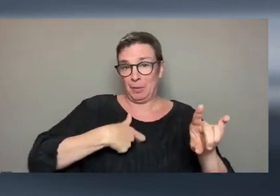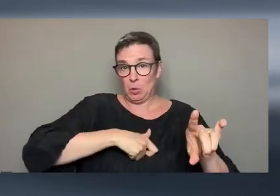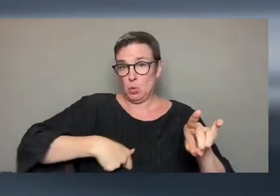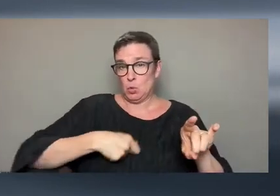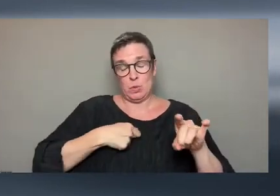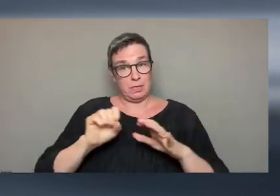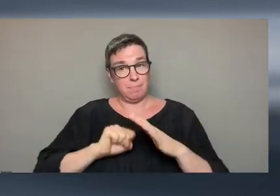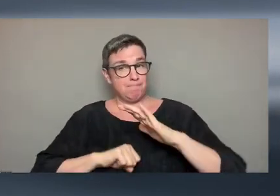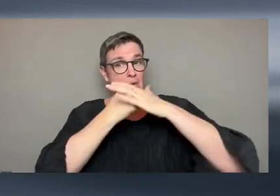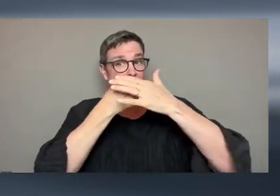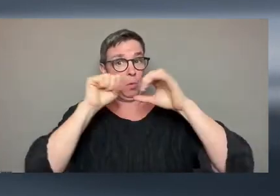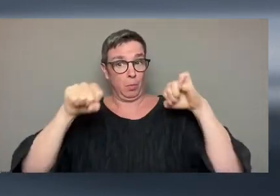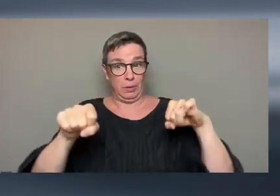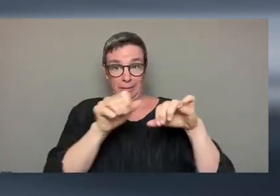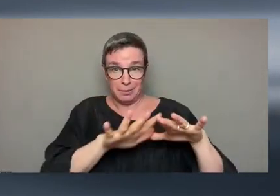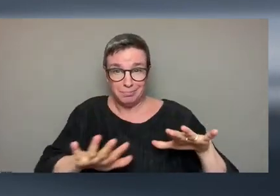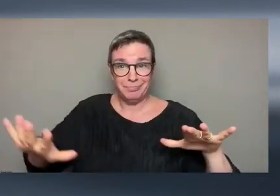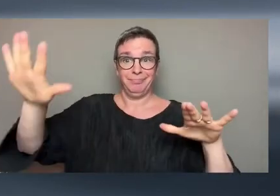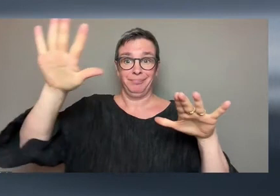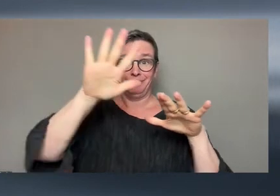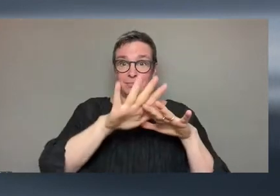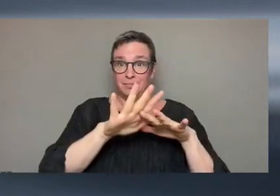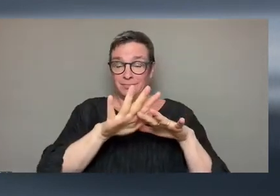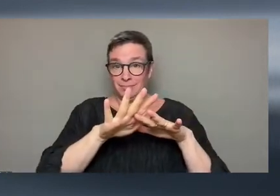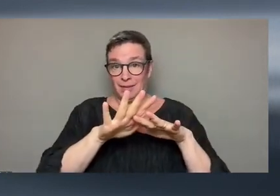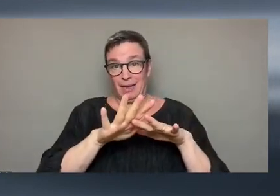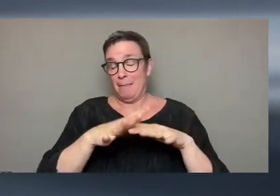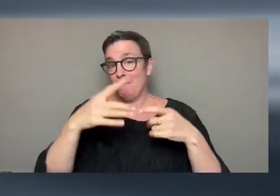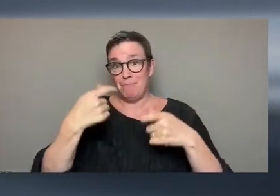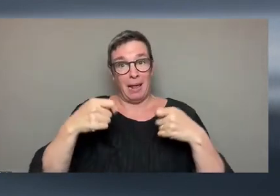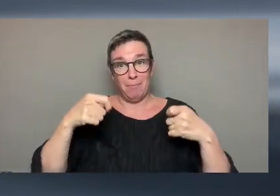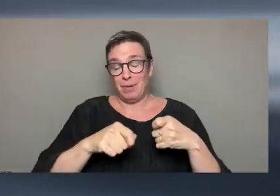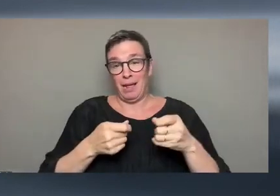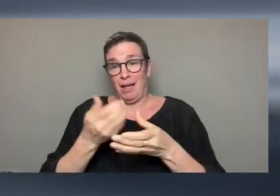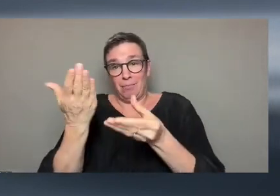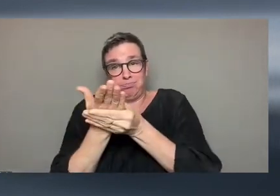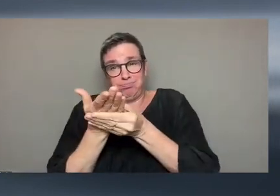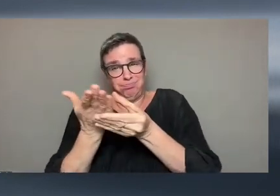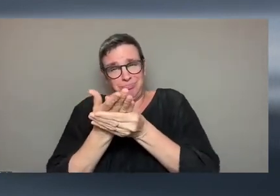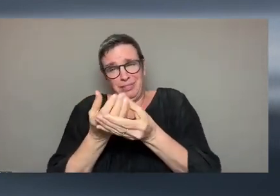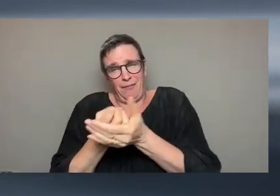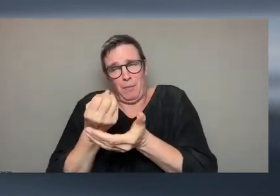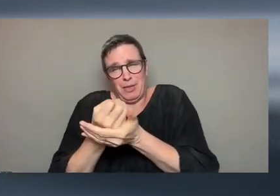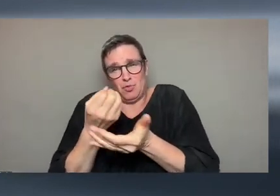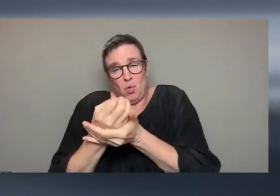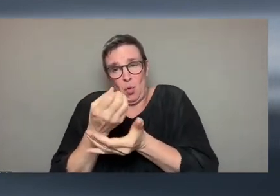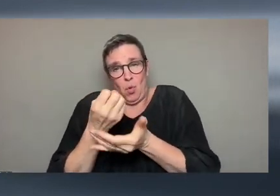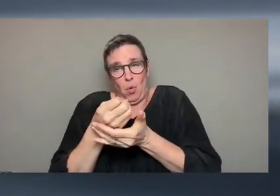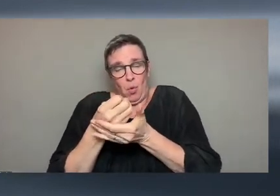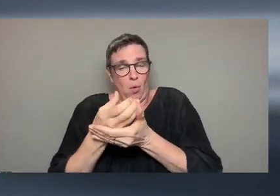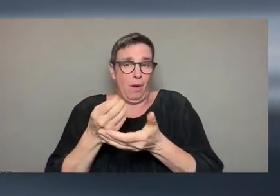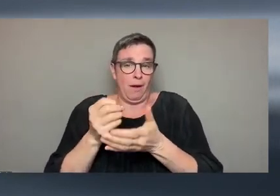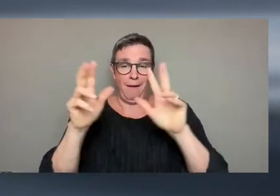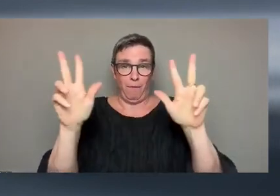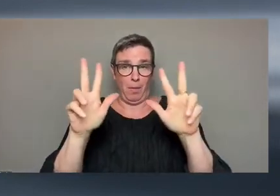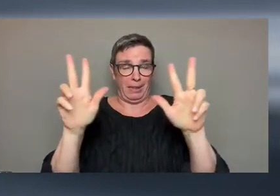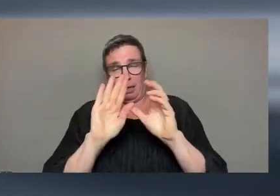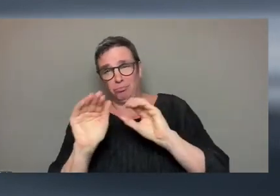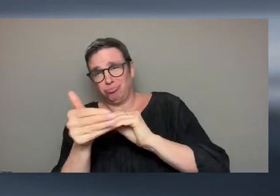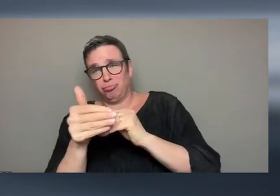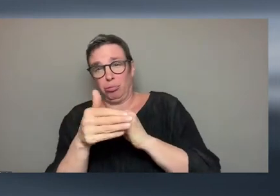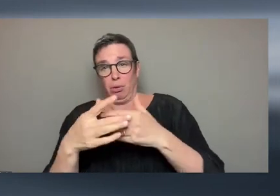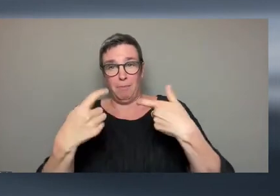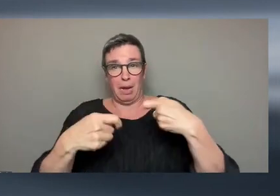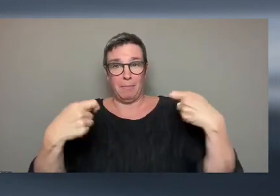représente plusieurs téras de données pour ce routage. Vu autrement, ça peut représenter plus